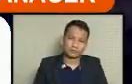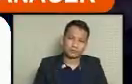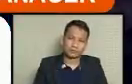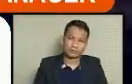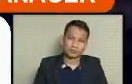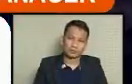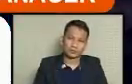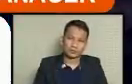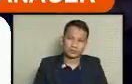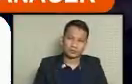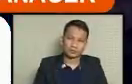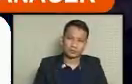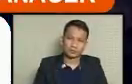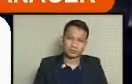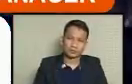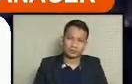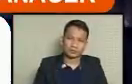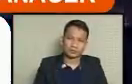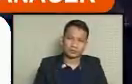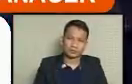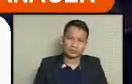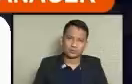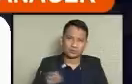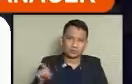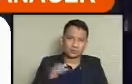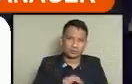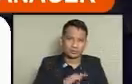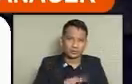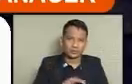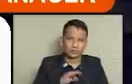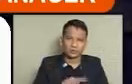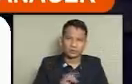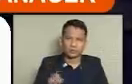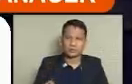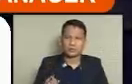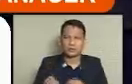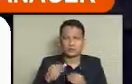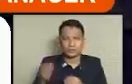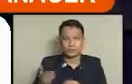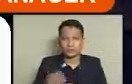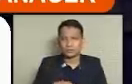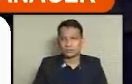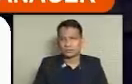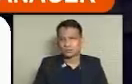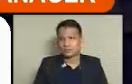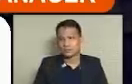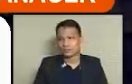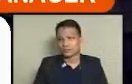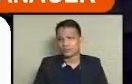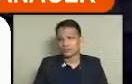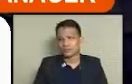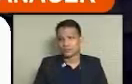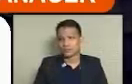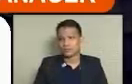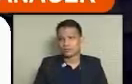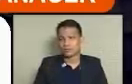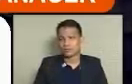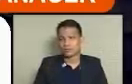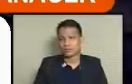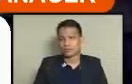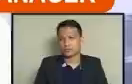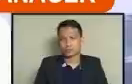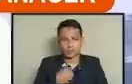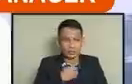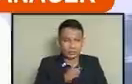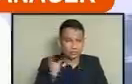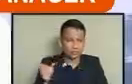Okay, sir, paki-explain lang po. Sige, sir, ha. To give you the benefit of the doubt. Sige, sir. Sino po bang kausap nila, sir, dito sa officer? Idol. Sino